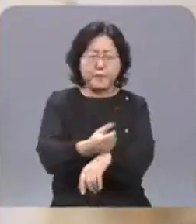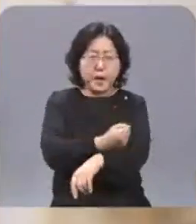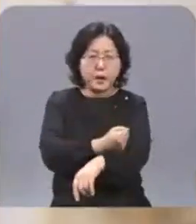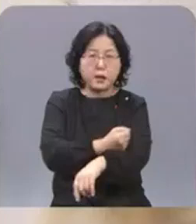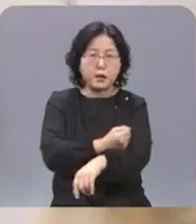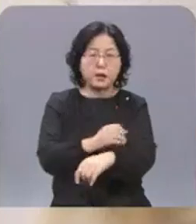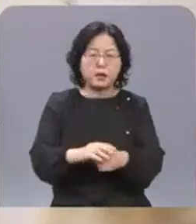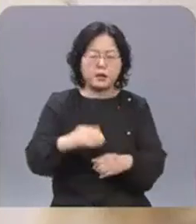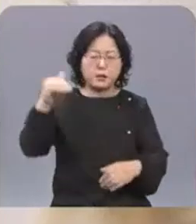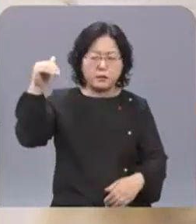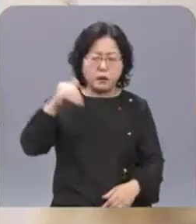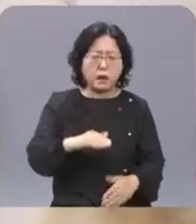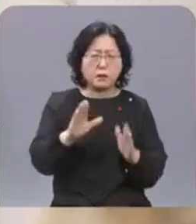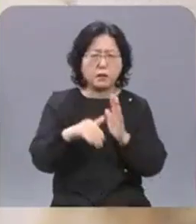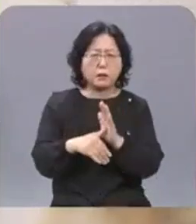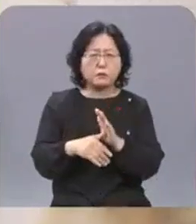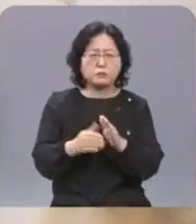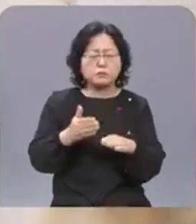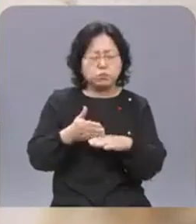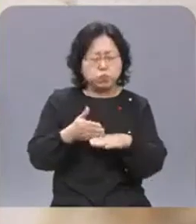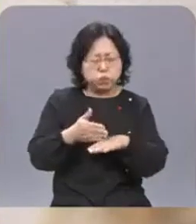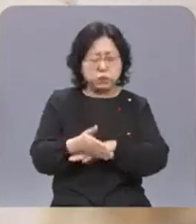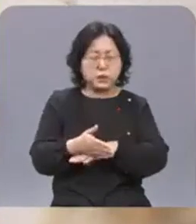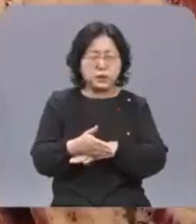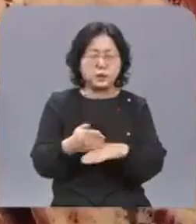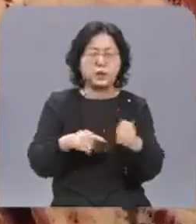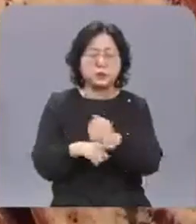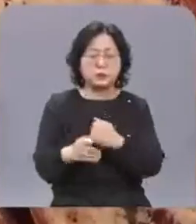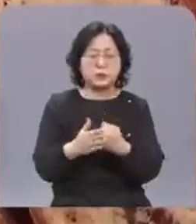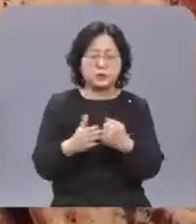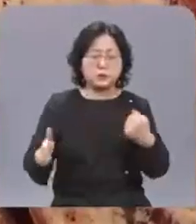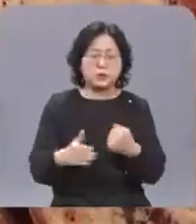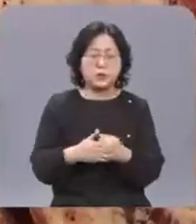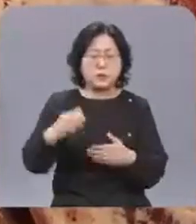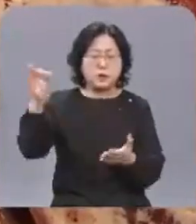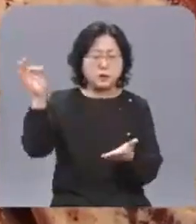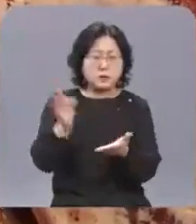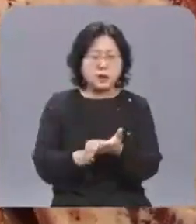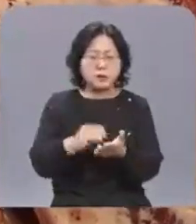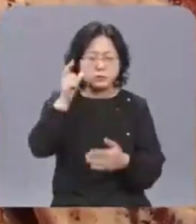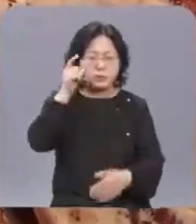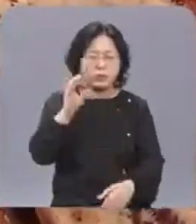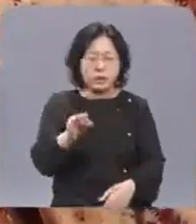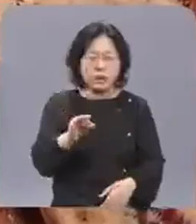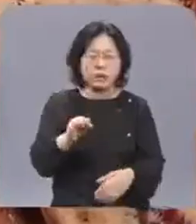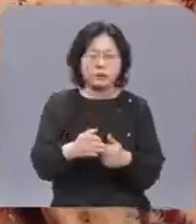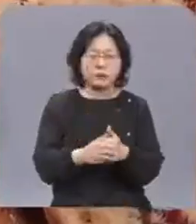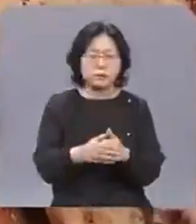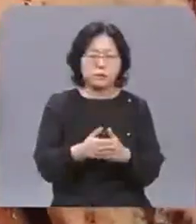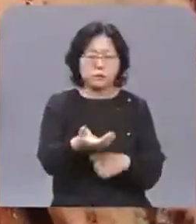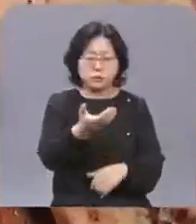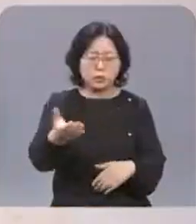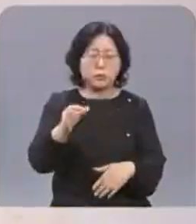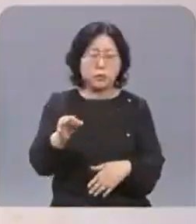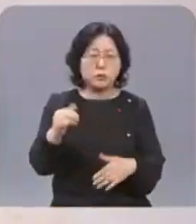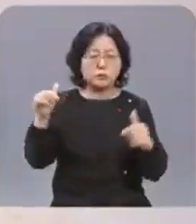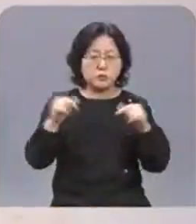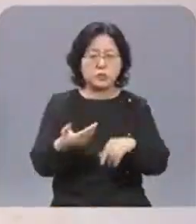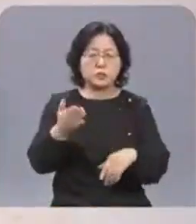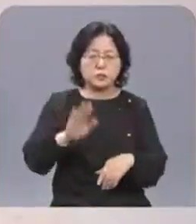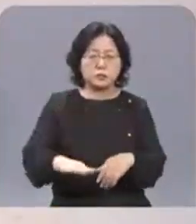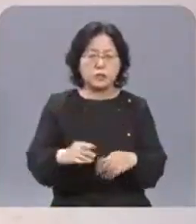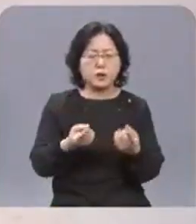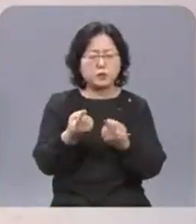반영되나 하락기에는 소극적이라는 점입니다. 떨어진 속값만큼 유통비를 줄여야 할 테지만